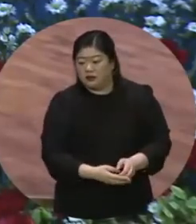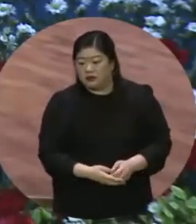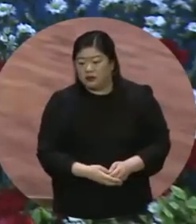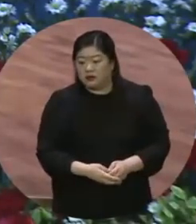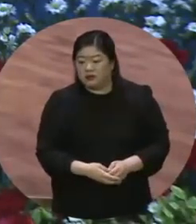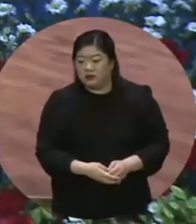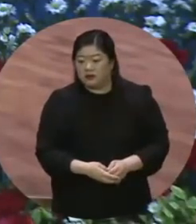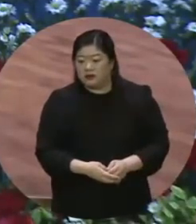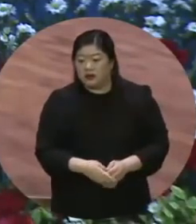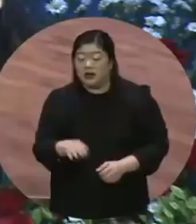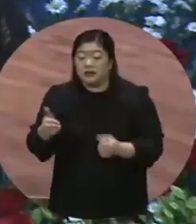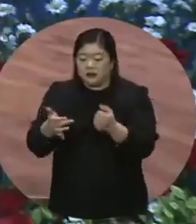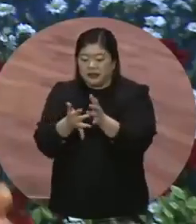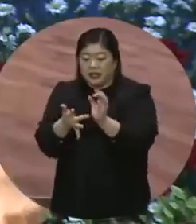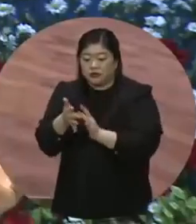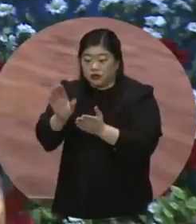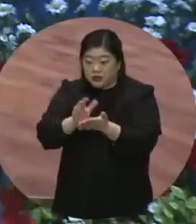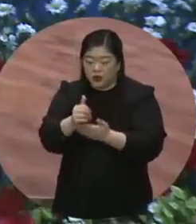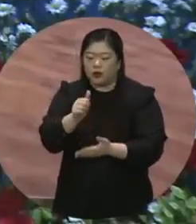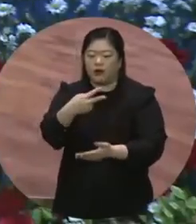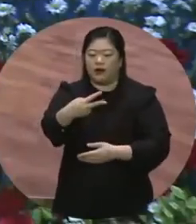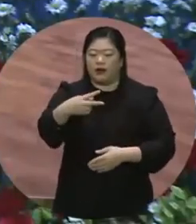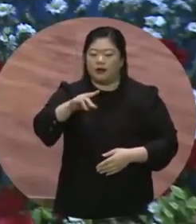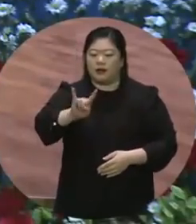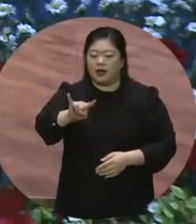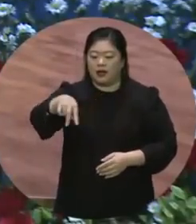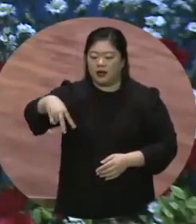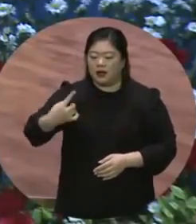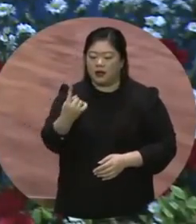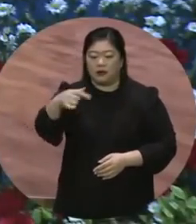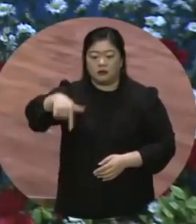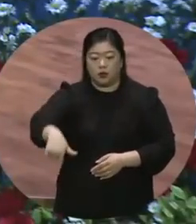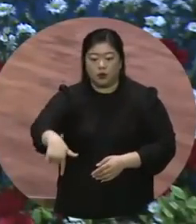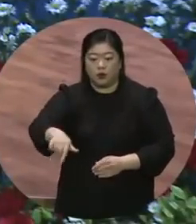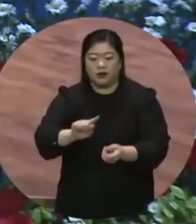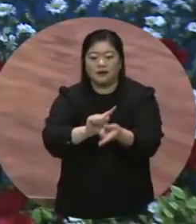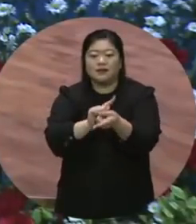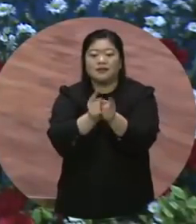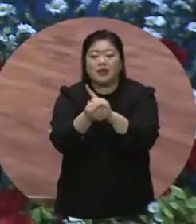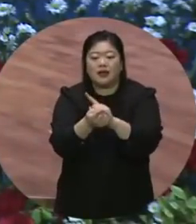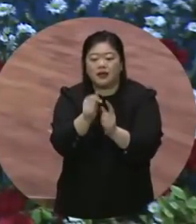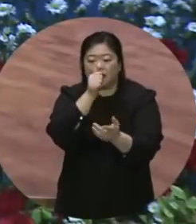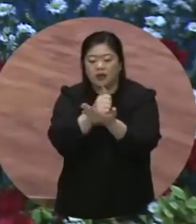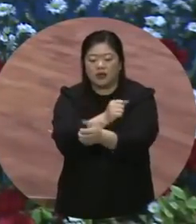했어요? 대속했다. 속량했다. 속량.